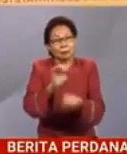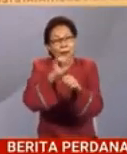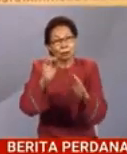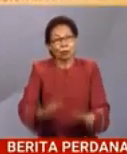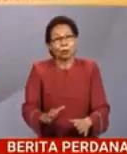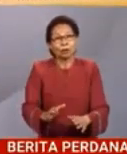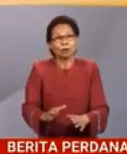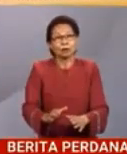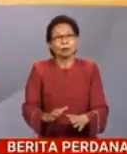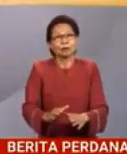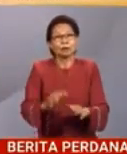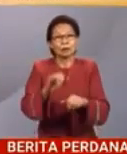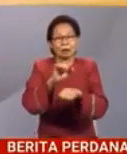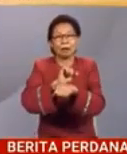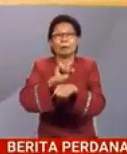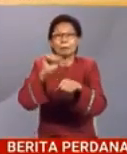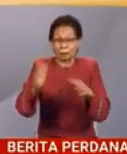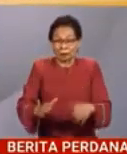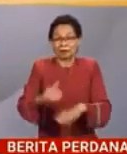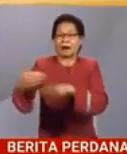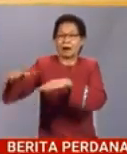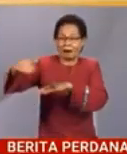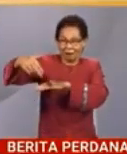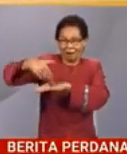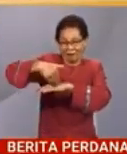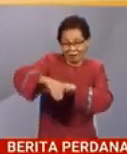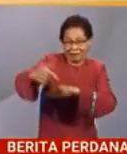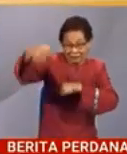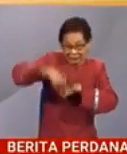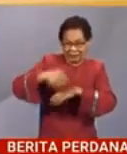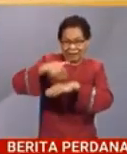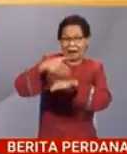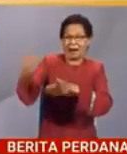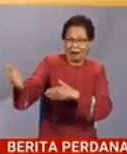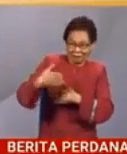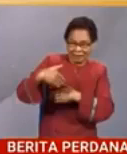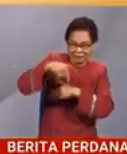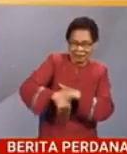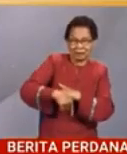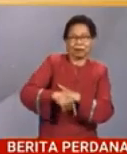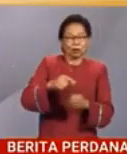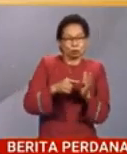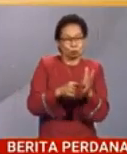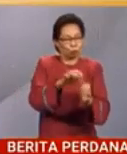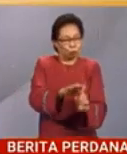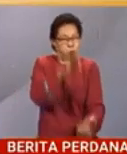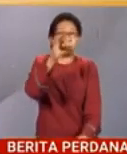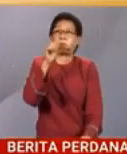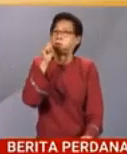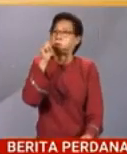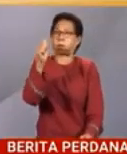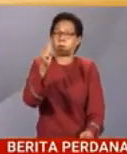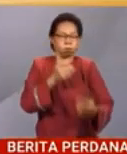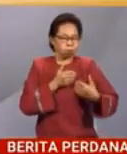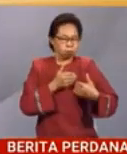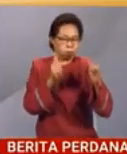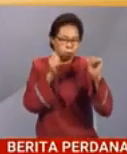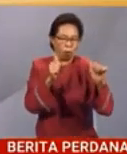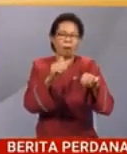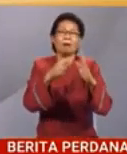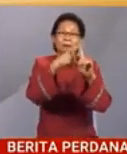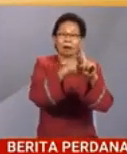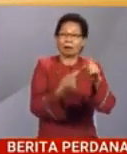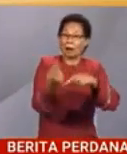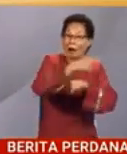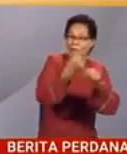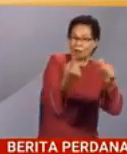telah dimobilisasikan ke sini memang dah menunjukkan semangat dan komitmen yang tinggi daripada hari pertama